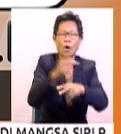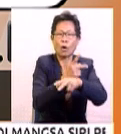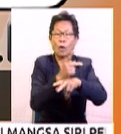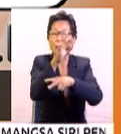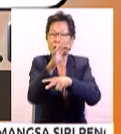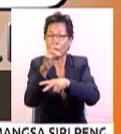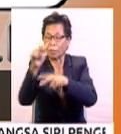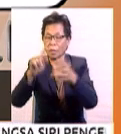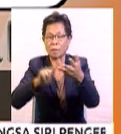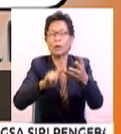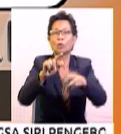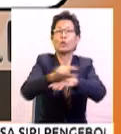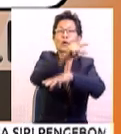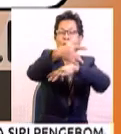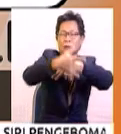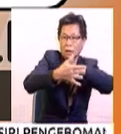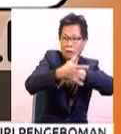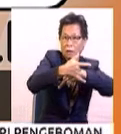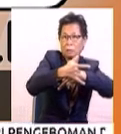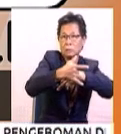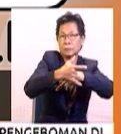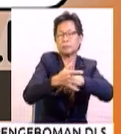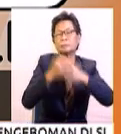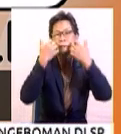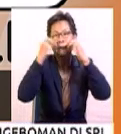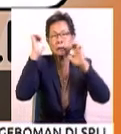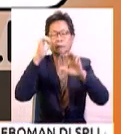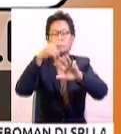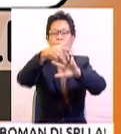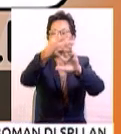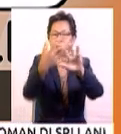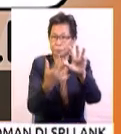Felda dan penggunaan teknologi terkini.